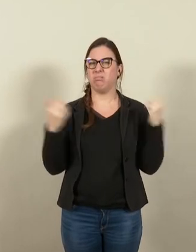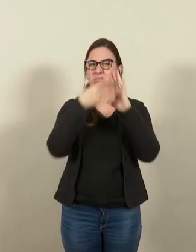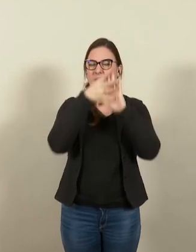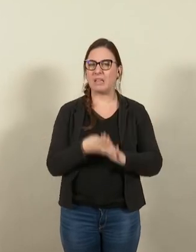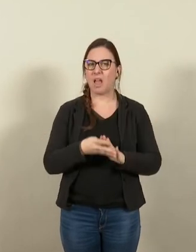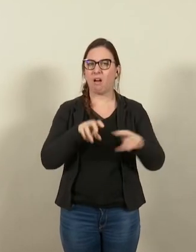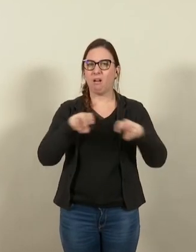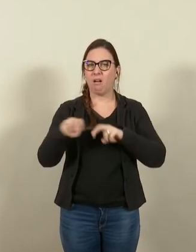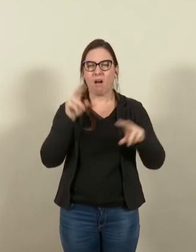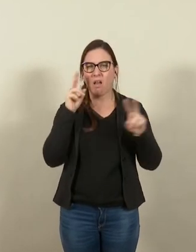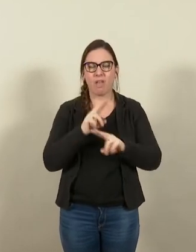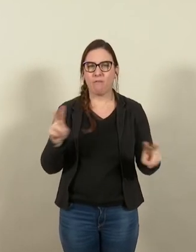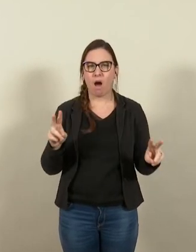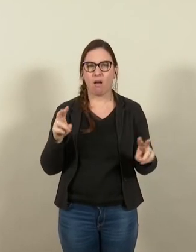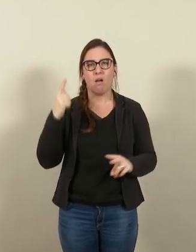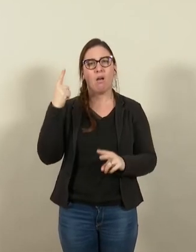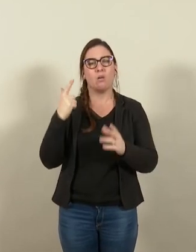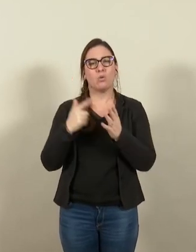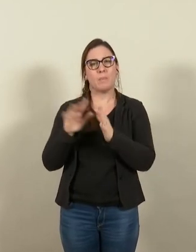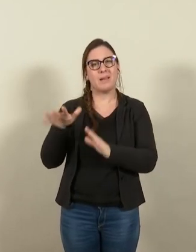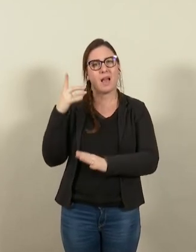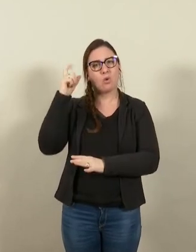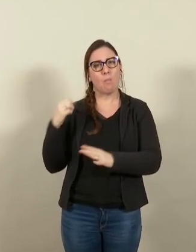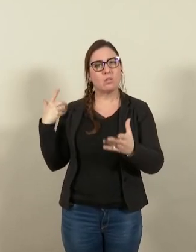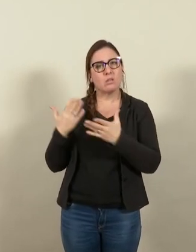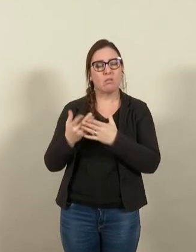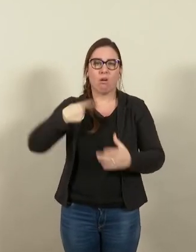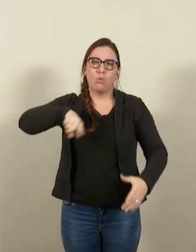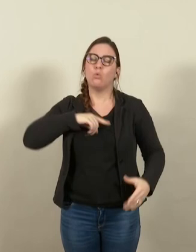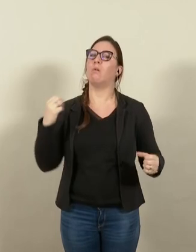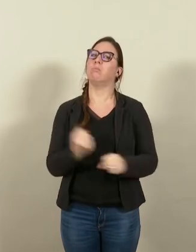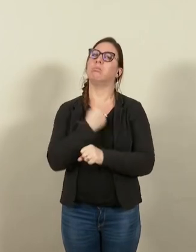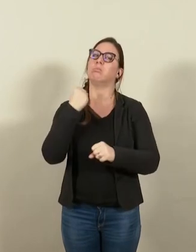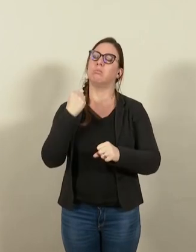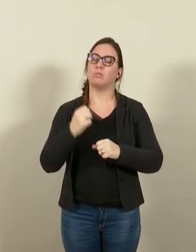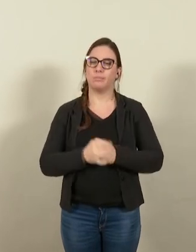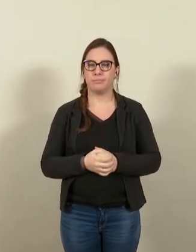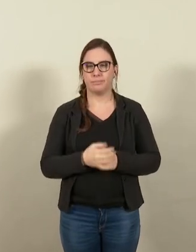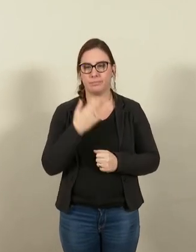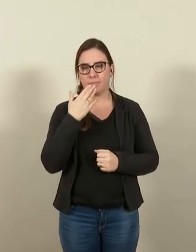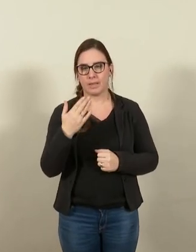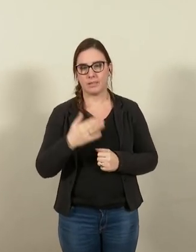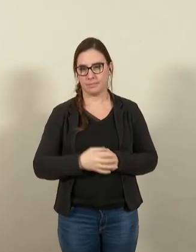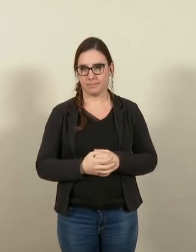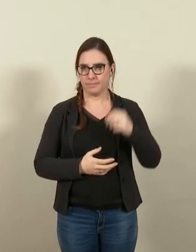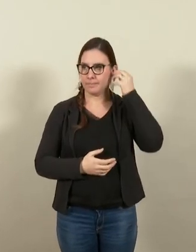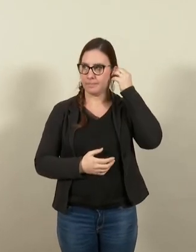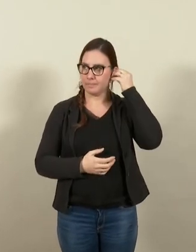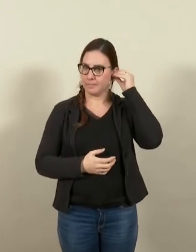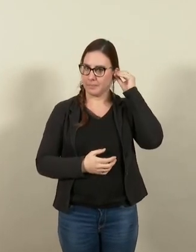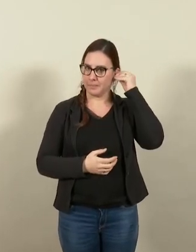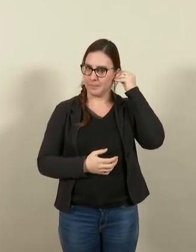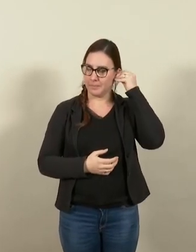la démarche qui avait été conduite en 2015 et nous trouvons cela fort regrettable je vous remercie